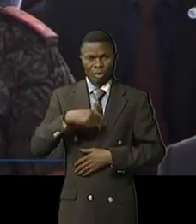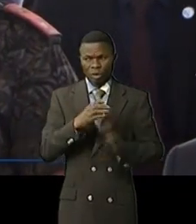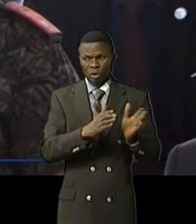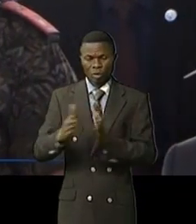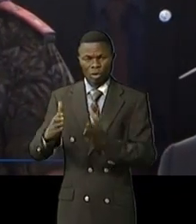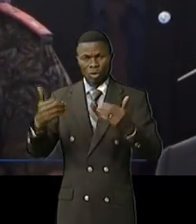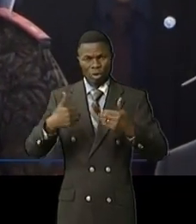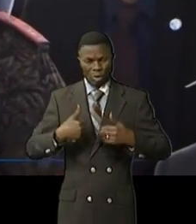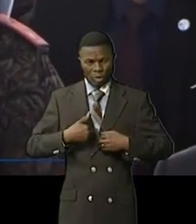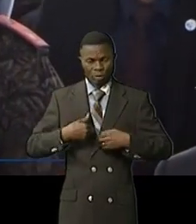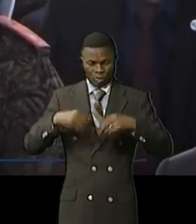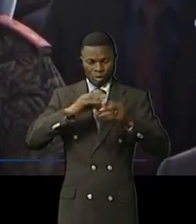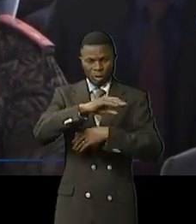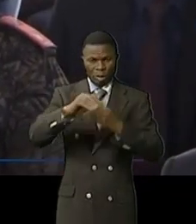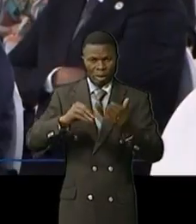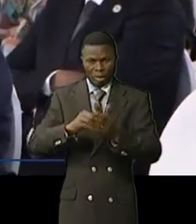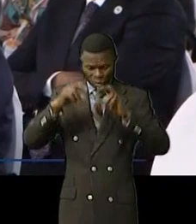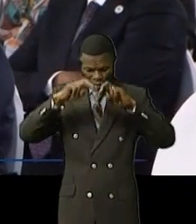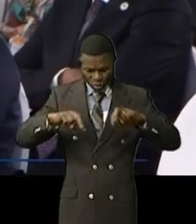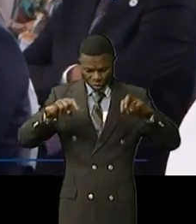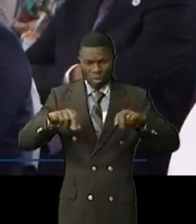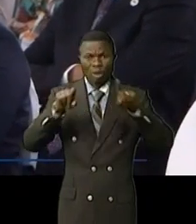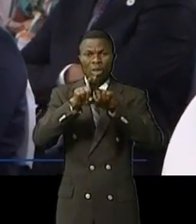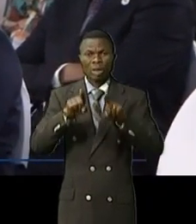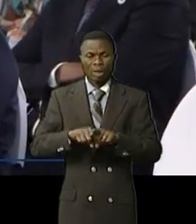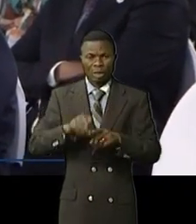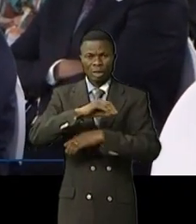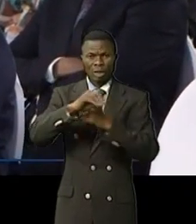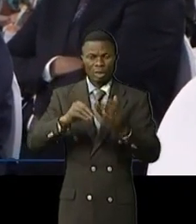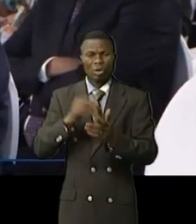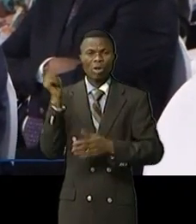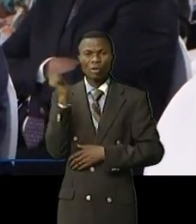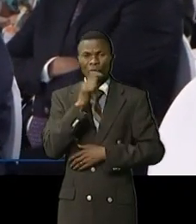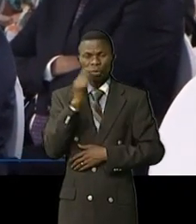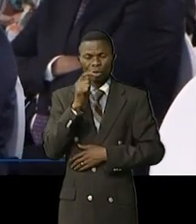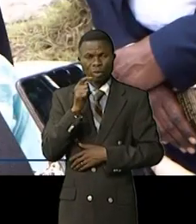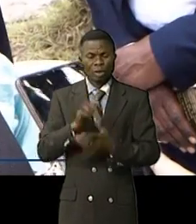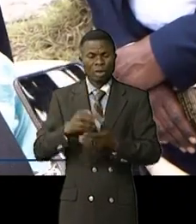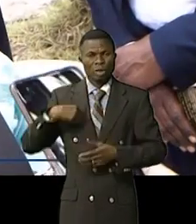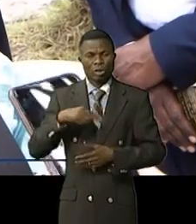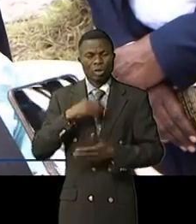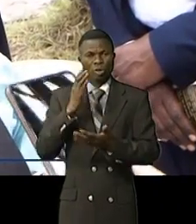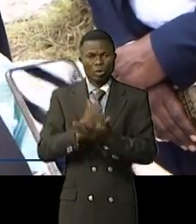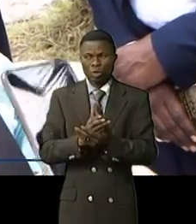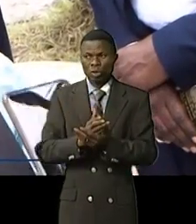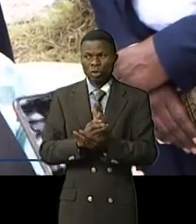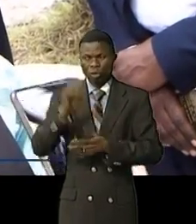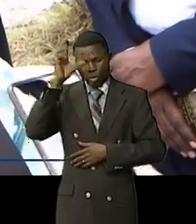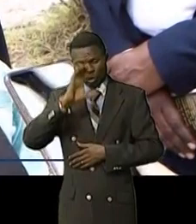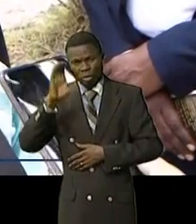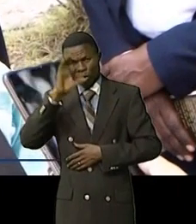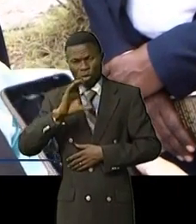d'avoir ces centres de recherche, mais aussi centres de fabrication. Nous, on ne va pas seulement mener des